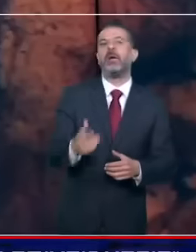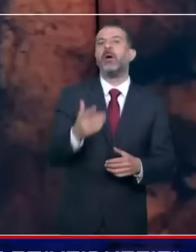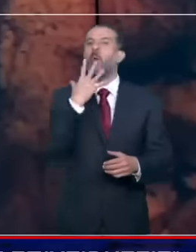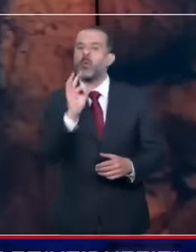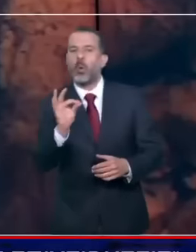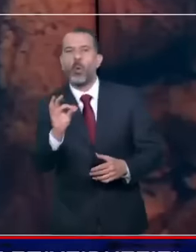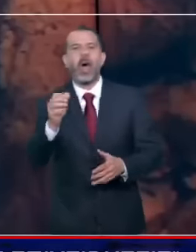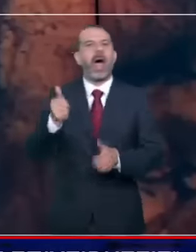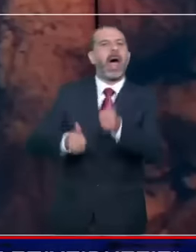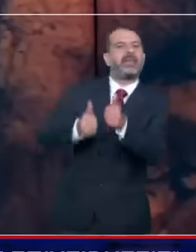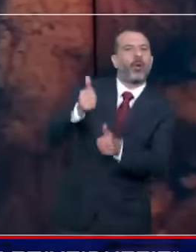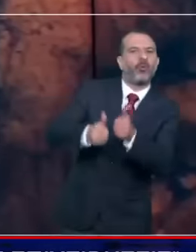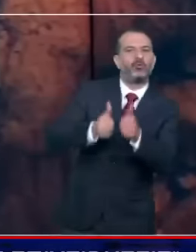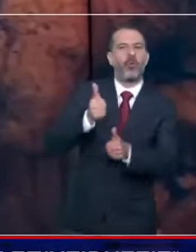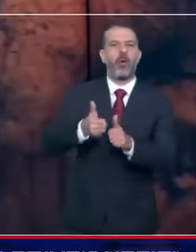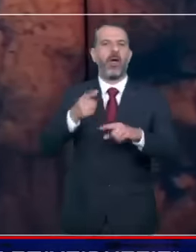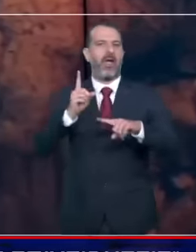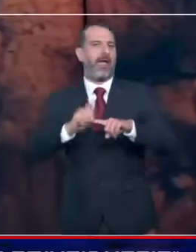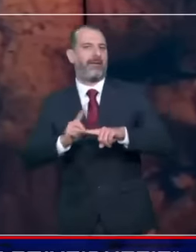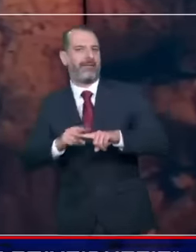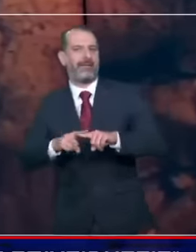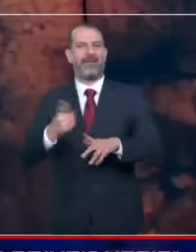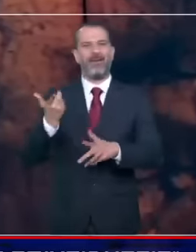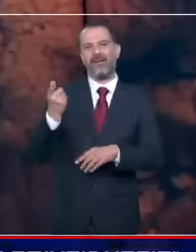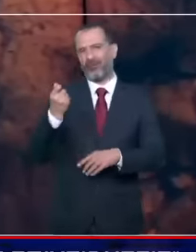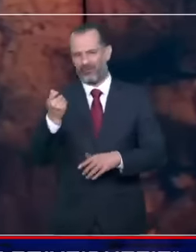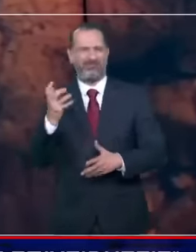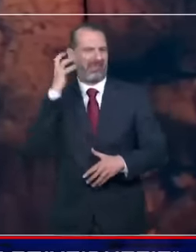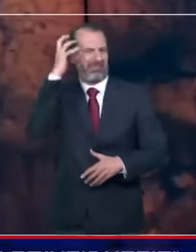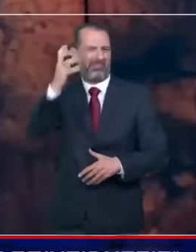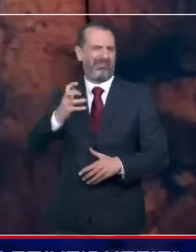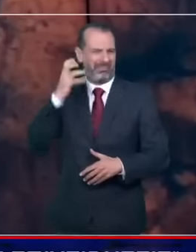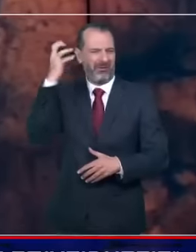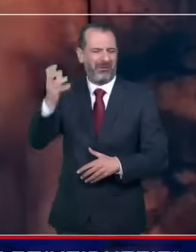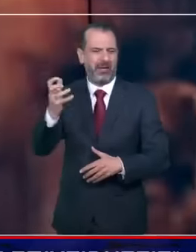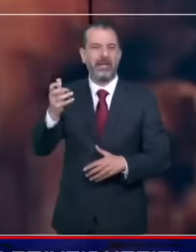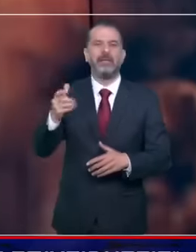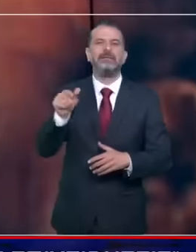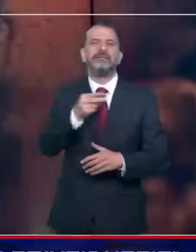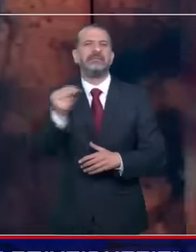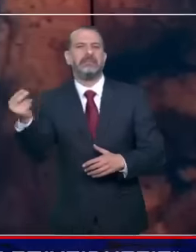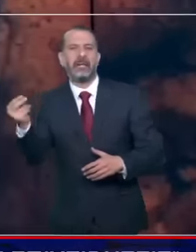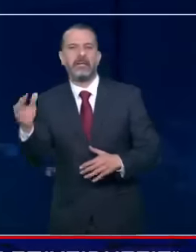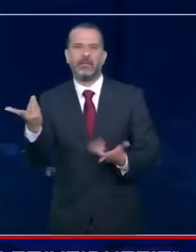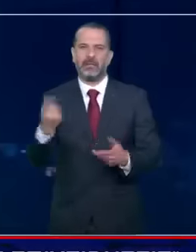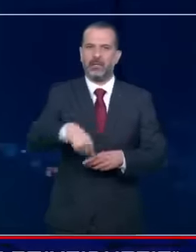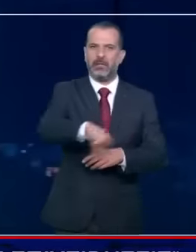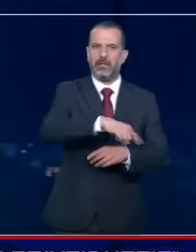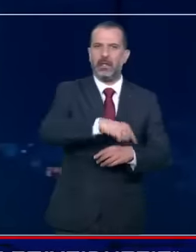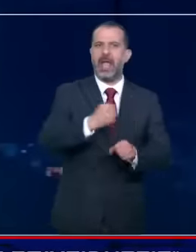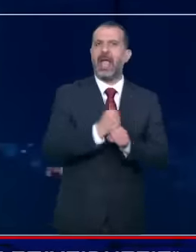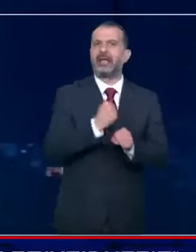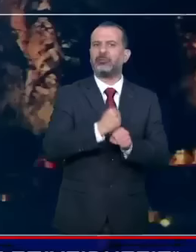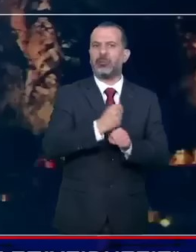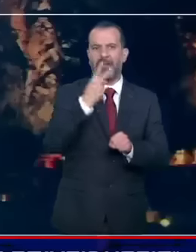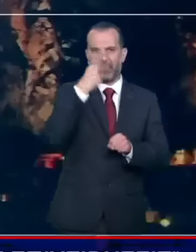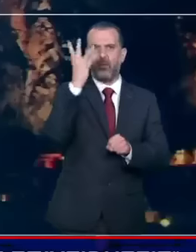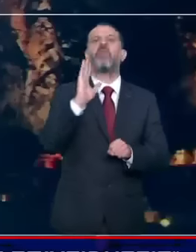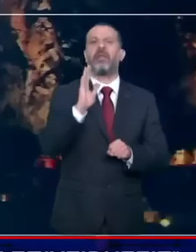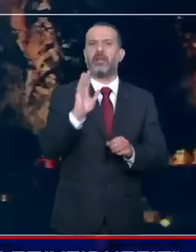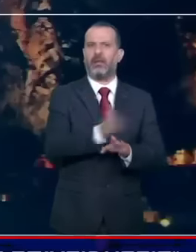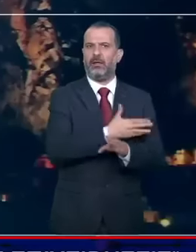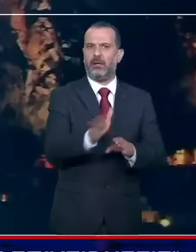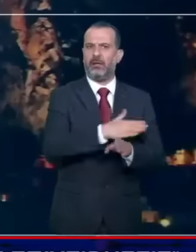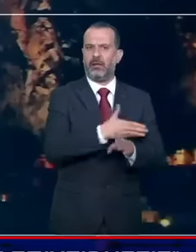ότι ο ανταγωνισμός της οικονομίας μας είναι η διάλυση των εργασιακών δικαιωμάτων, αυτό το